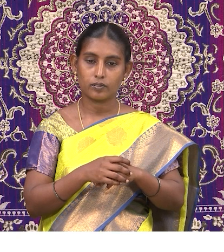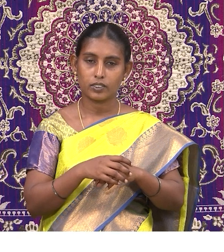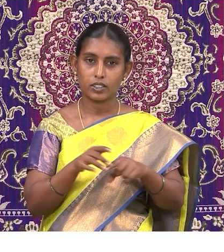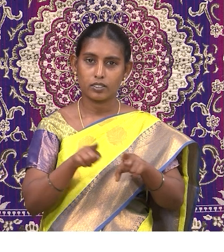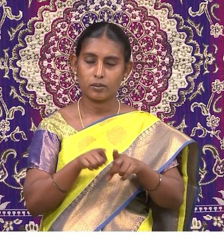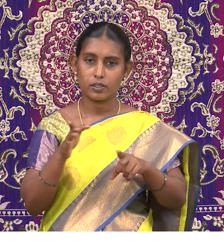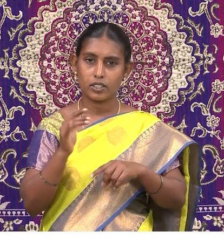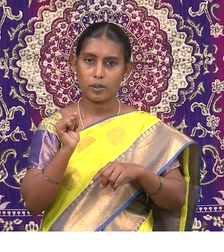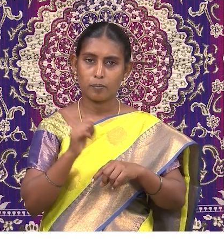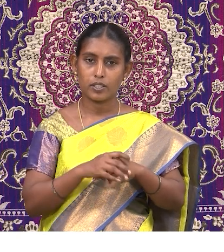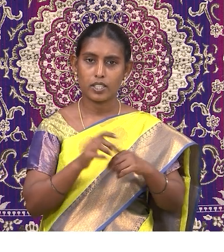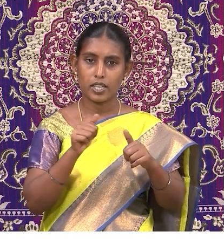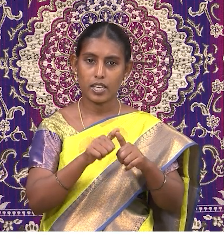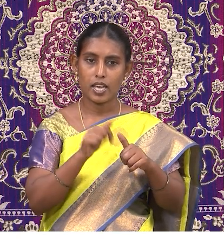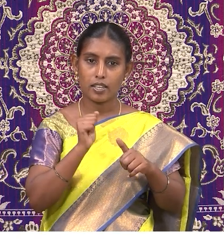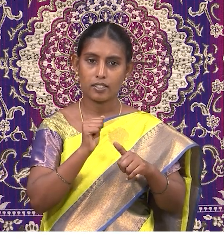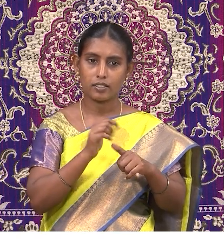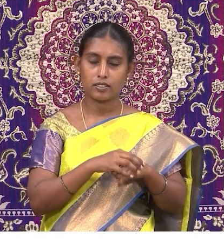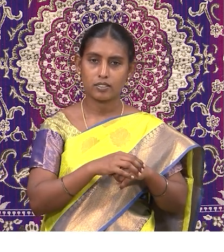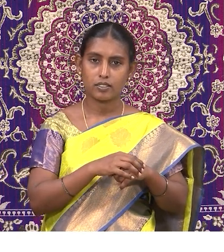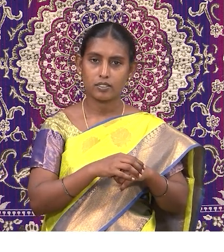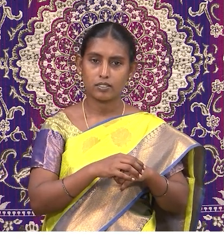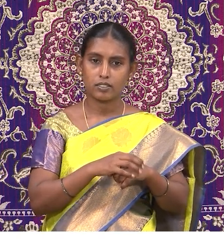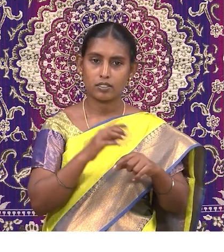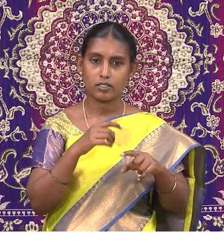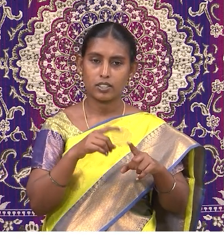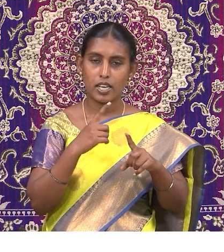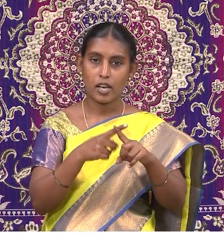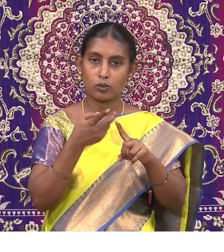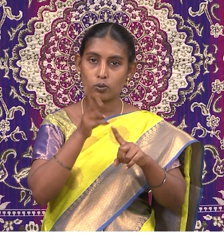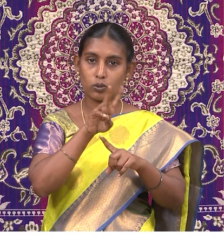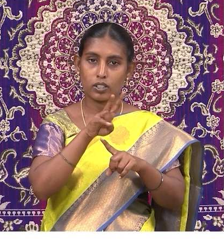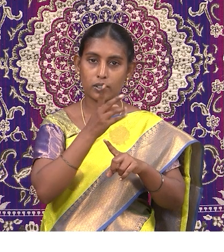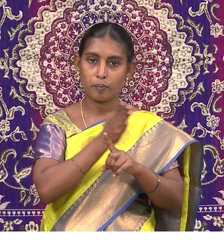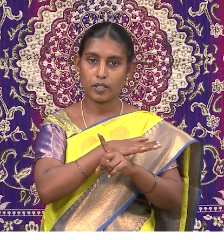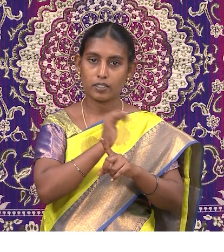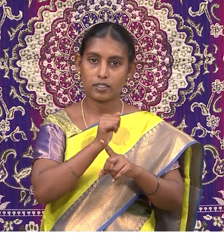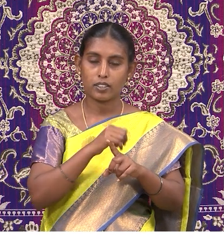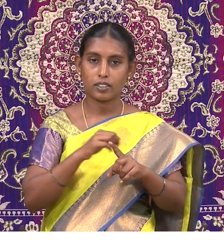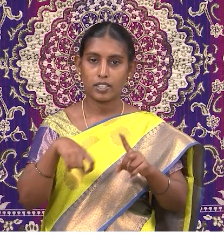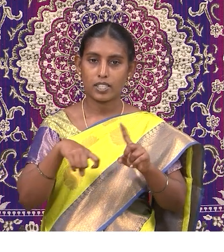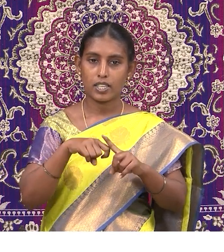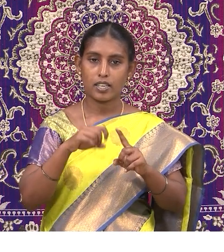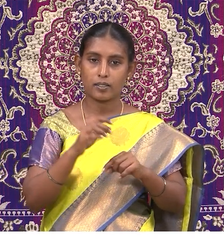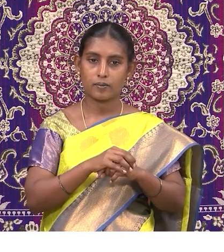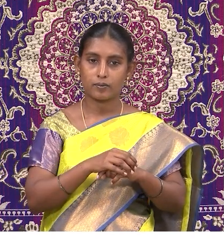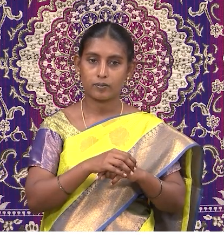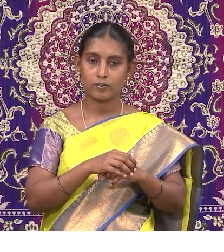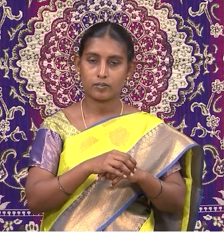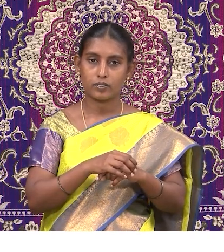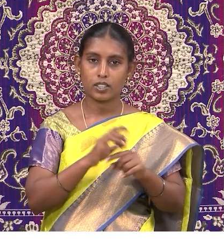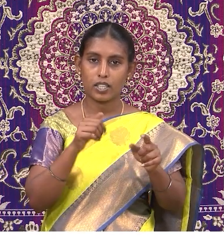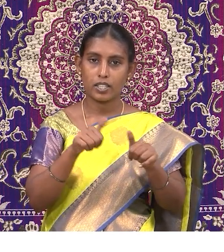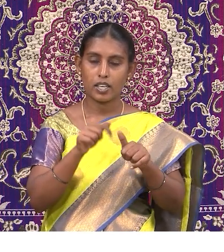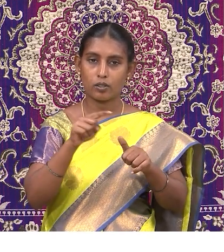இப்போ இல்லை நாம் இது அதே போல் ஏ எழுதணும். ஏ என்பது என்ன? எக்ஸ் ஸ்கொயருக்கு பக்கத்தில் இருக்கக்கூடியது. என்ன இருக்குது அங்கே? கே. அதனால் நம்ம ஏ ஈக்குவல்